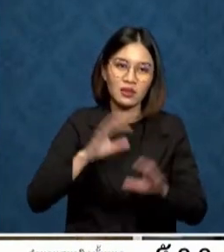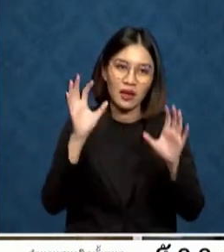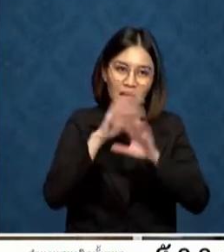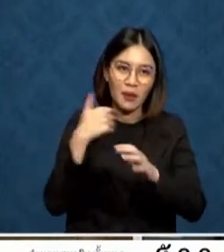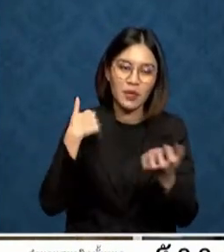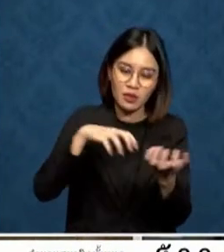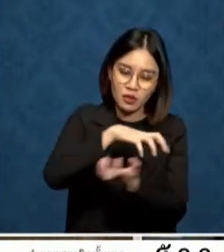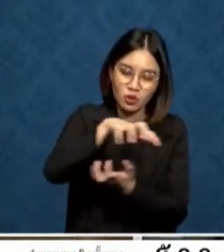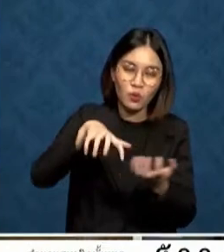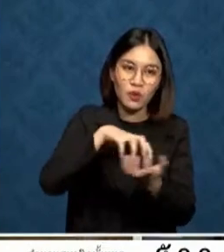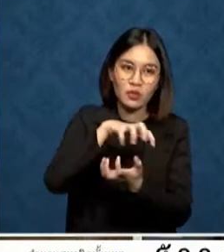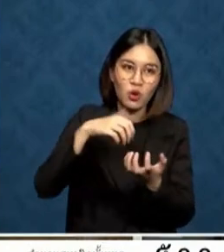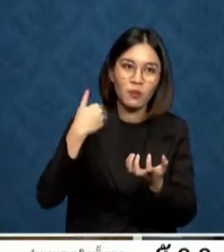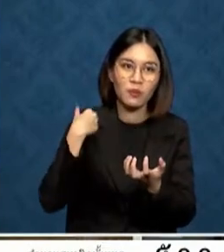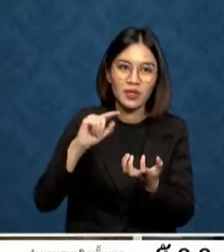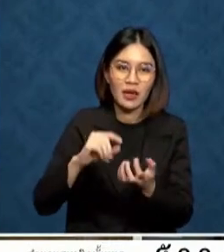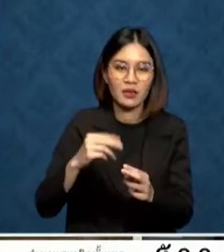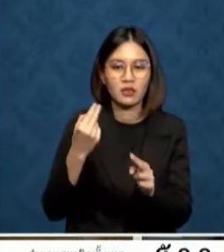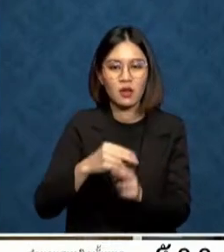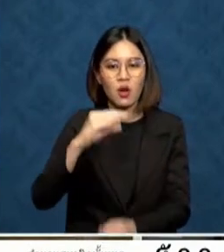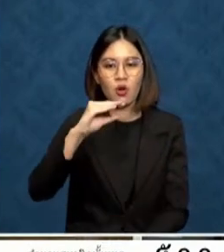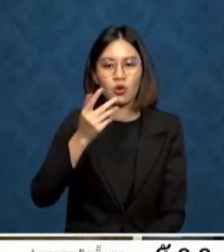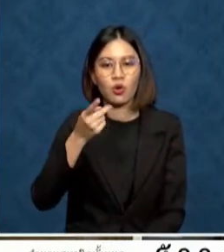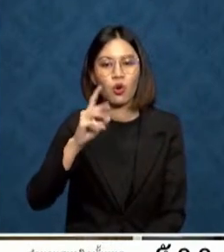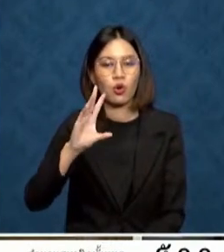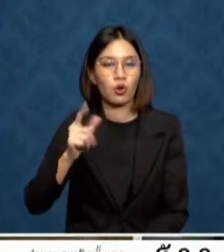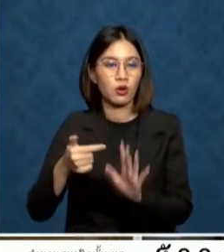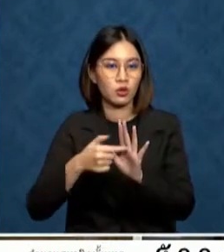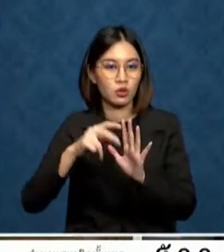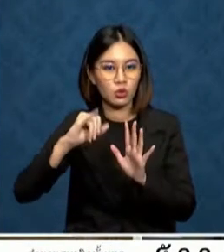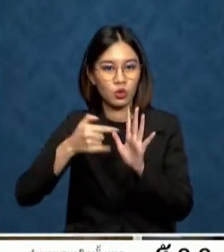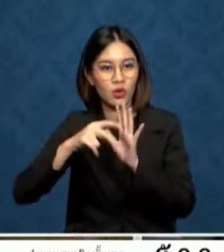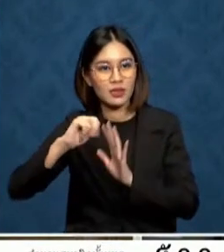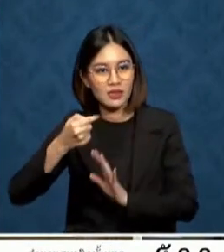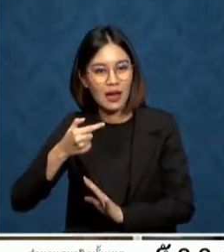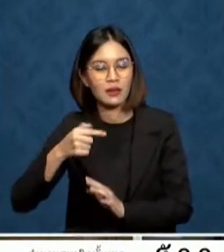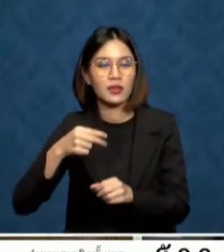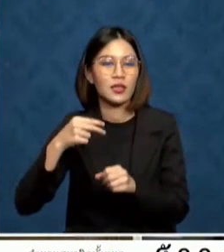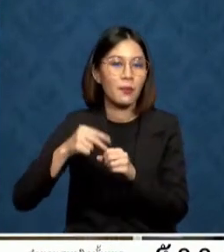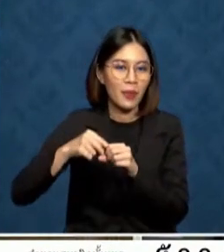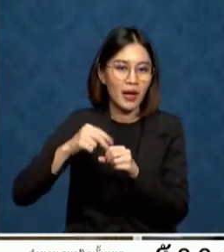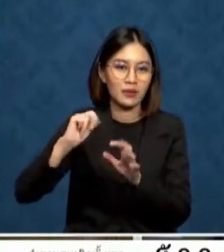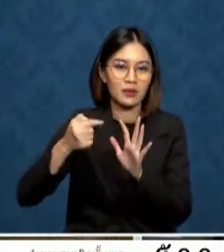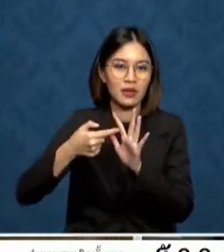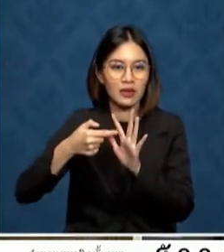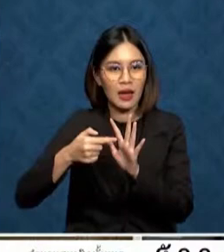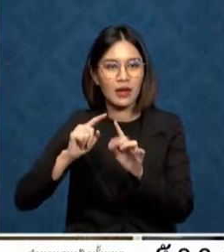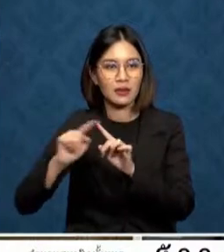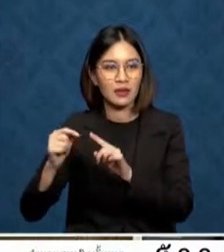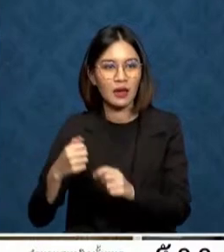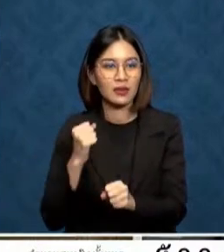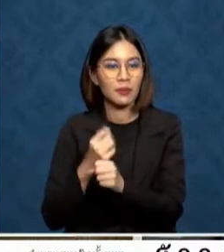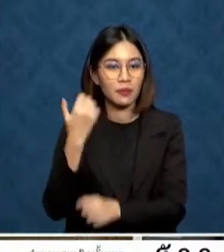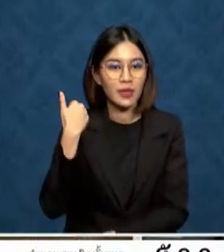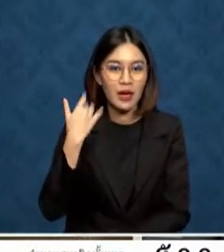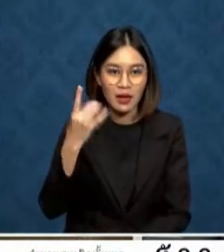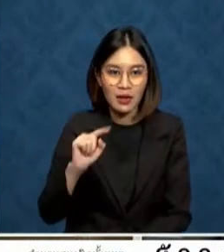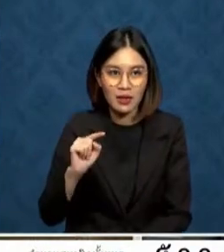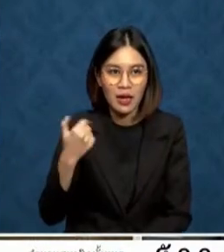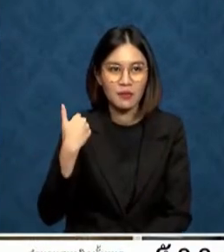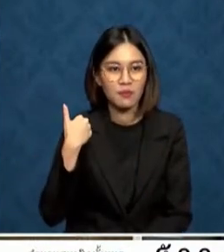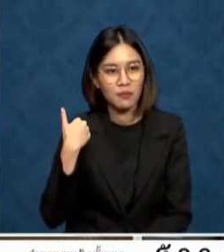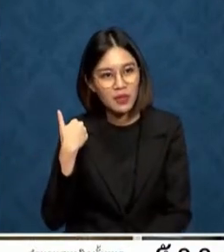ผสมหลักก็อ่าโกชูจังน้ำมันงานะครับแต่ทีนี้สิ่งที่เกาหลีเขาทำกับอาหารเขาคือเขาทำอะไรครับเขาใส่